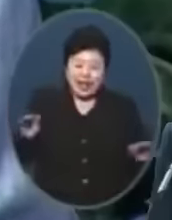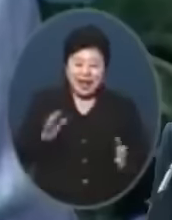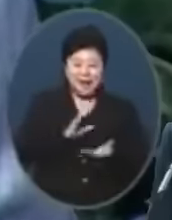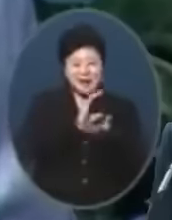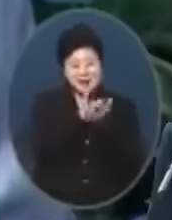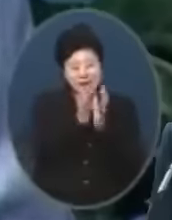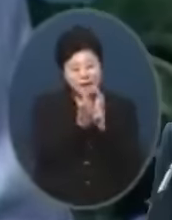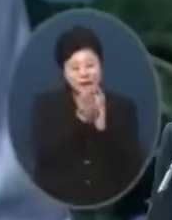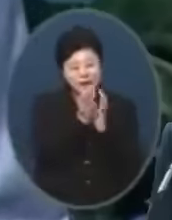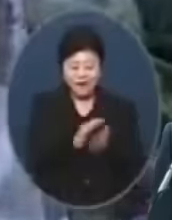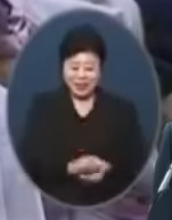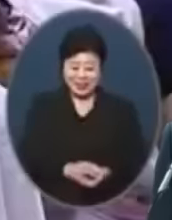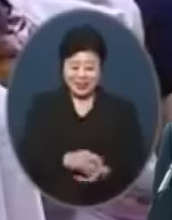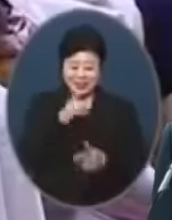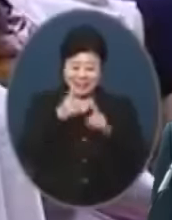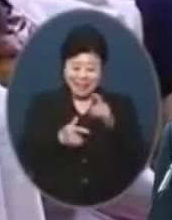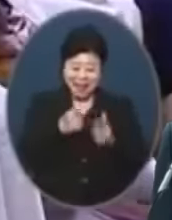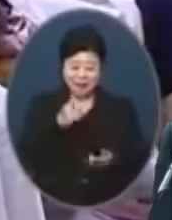피고 물이 흐르고